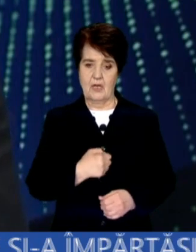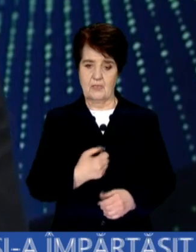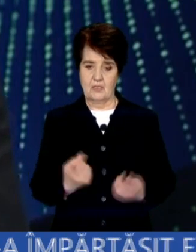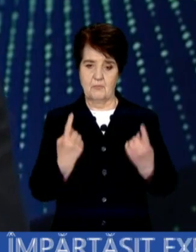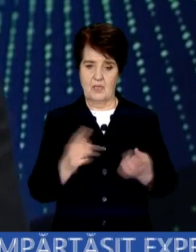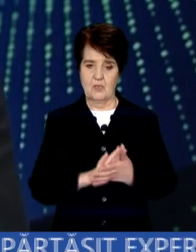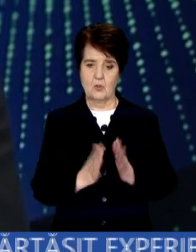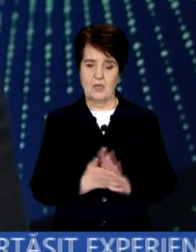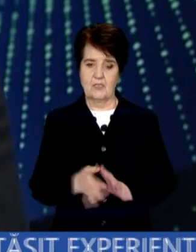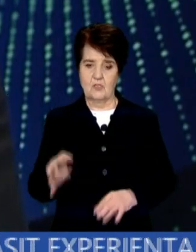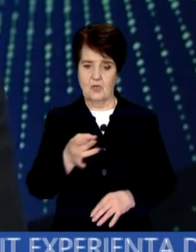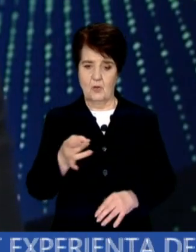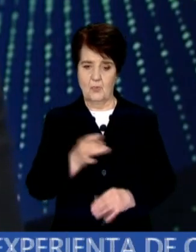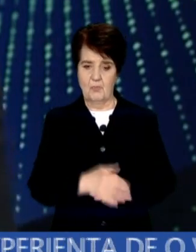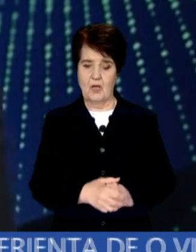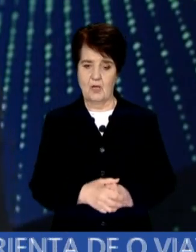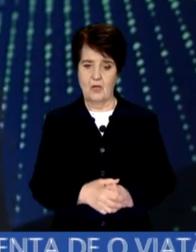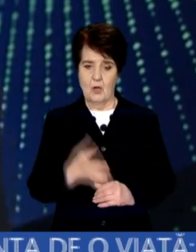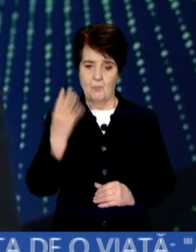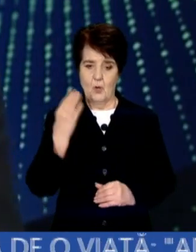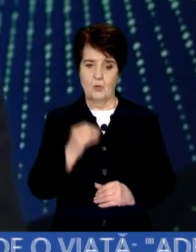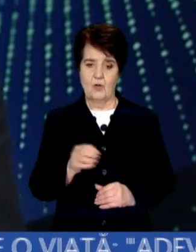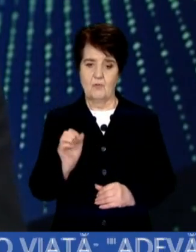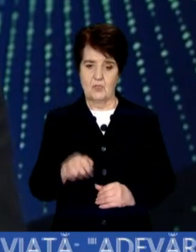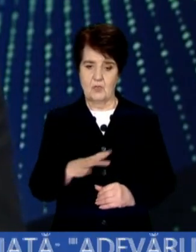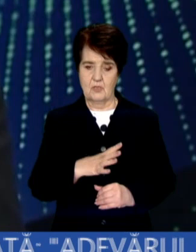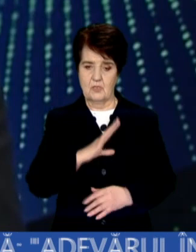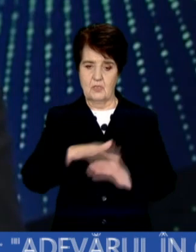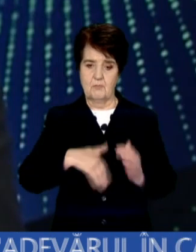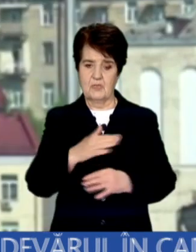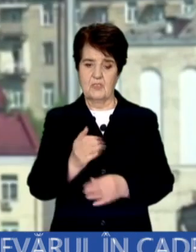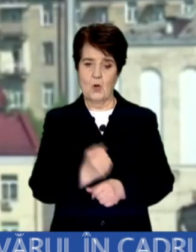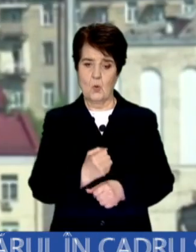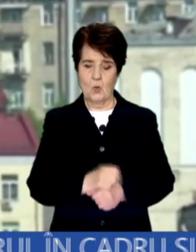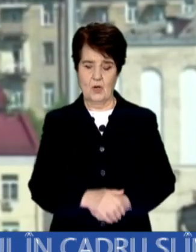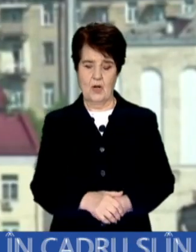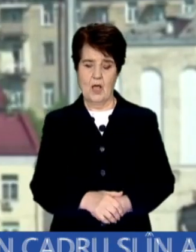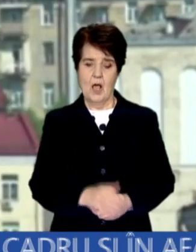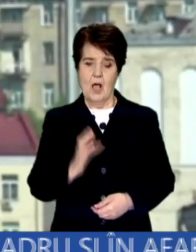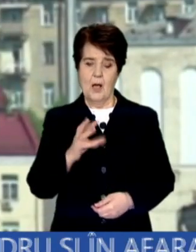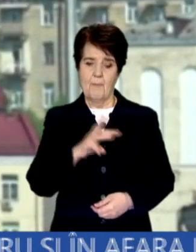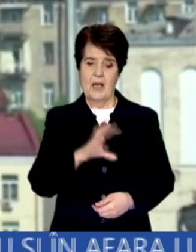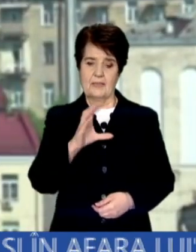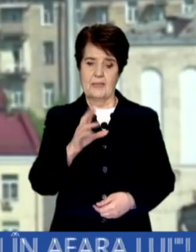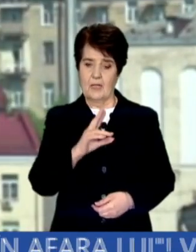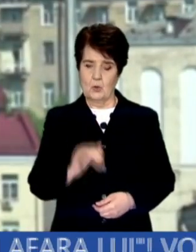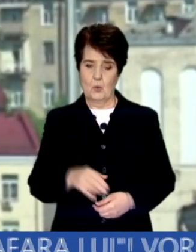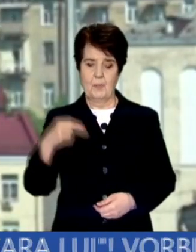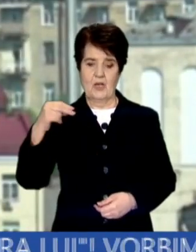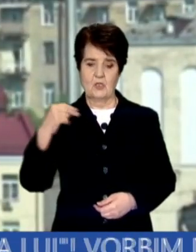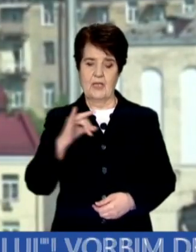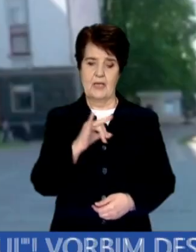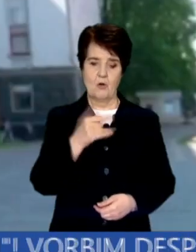situația aici Republica Moldova o să poate să destabilizeze lucrurile Maia Sandu a confirmat că președintele